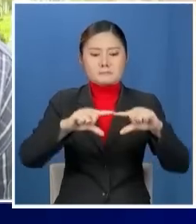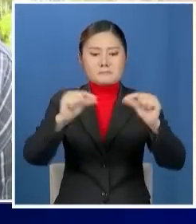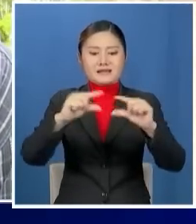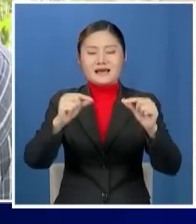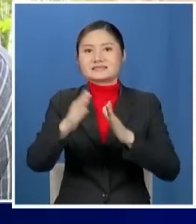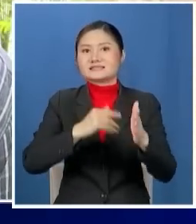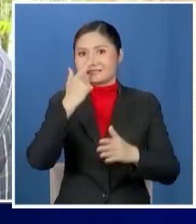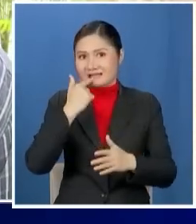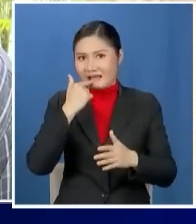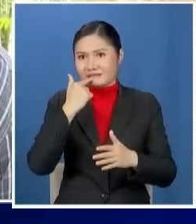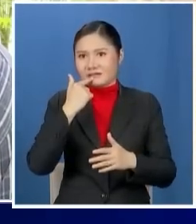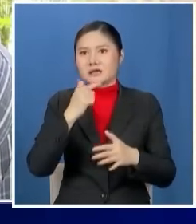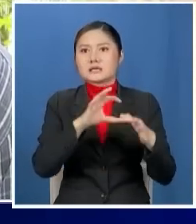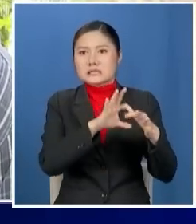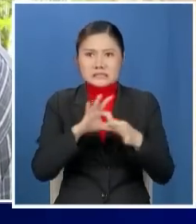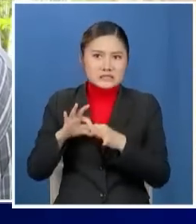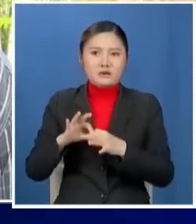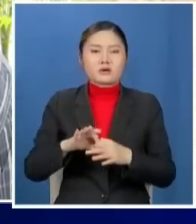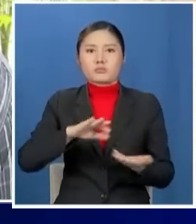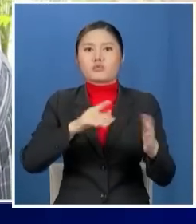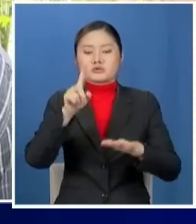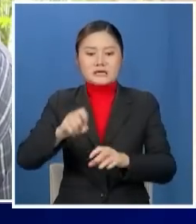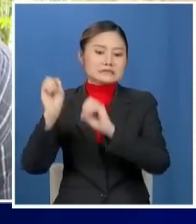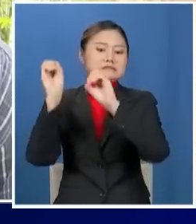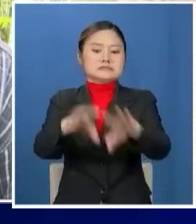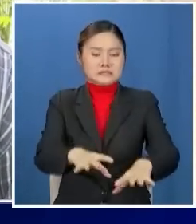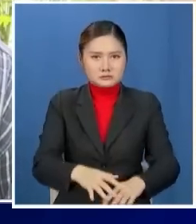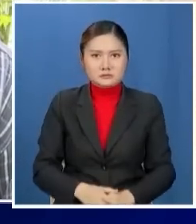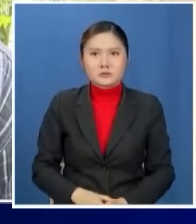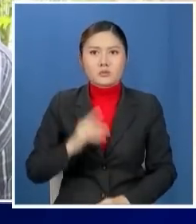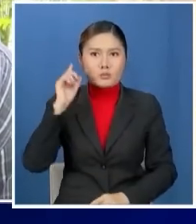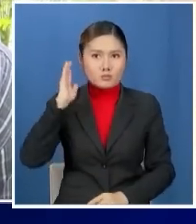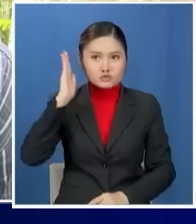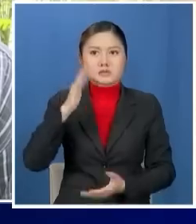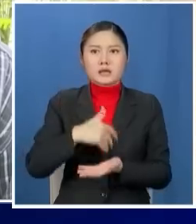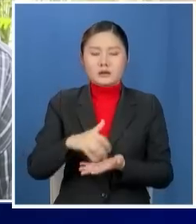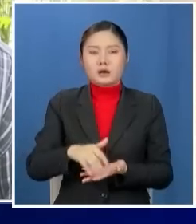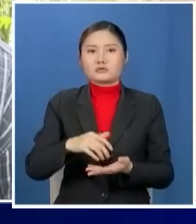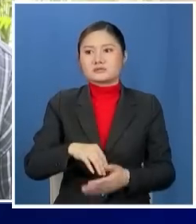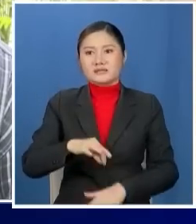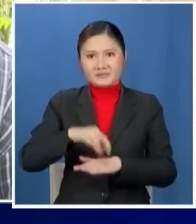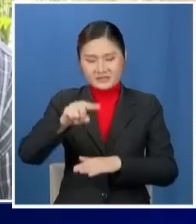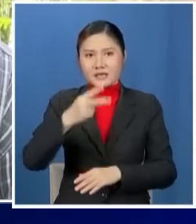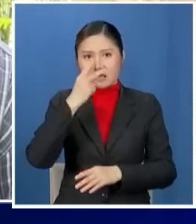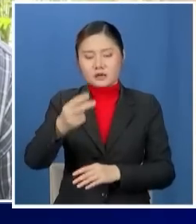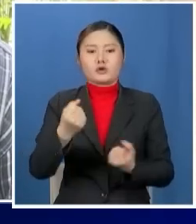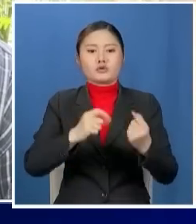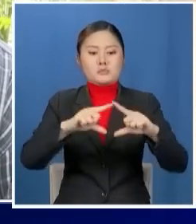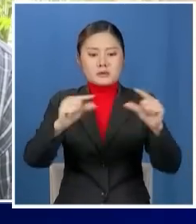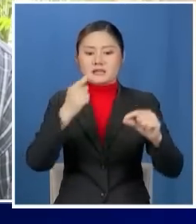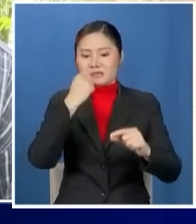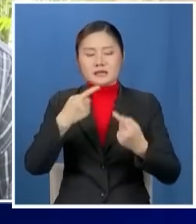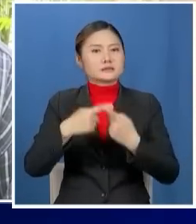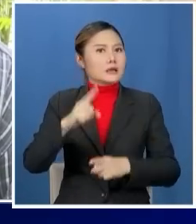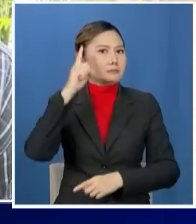คันนึงเนี่ยมันเกี่ยวข้องกับการทิ้งศพของน้องไหมนะคุณบรรจบบอกนะครับว่าแถวนี้เนี่ยเคยเห็นรถ Mazda สีแดงนะ